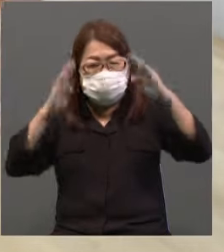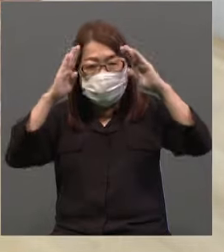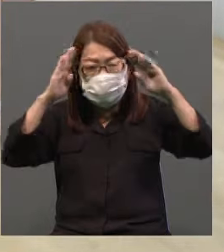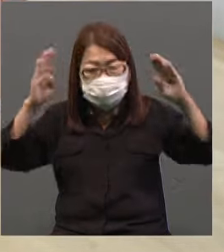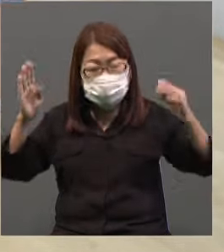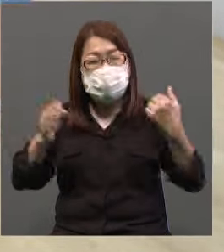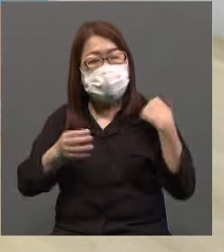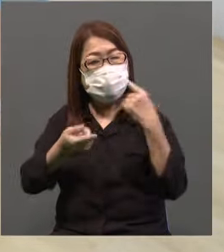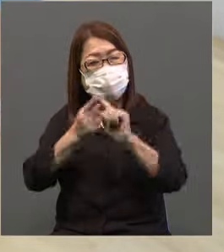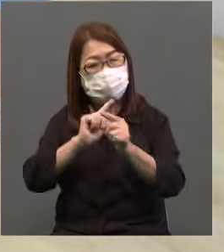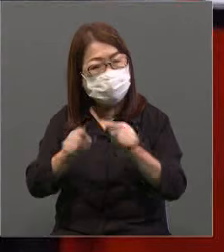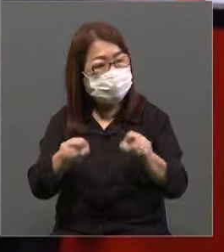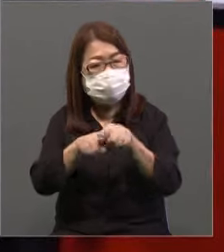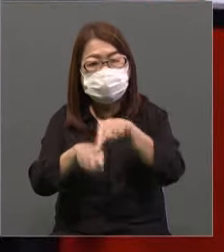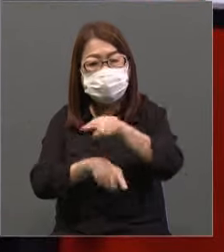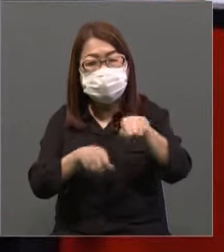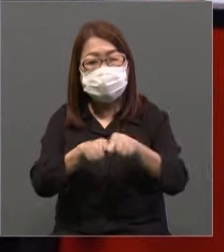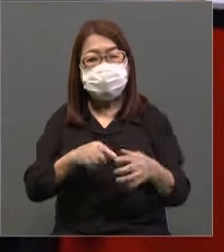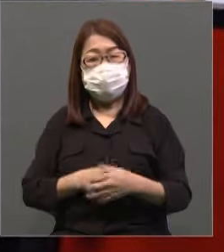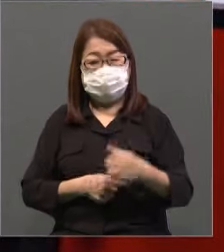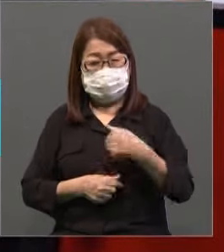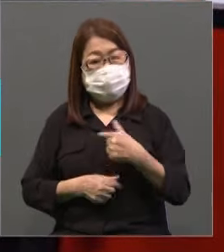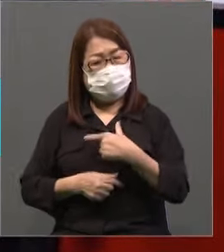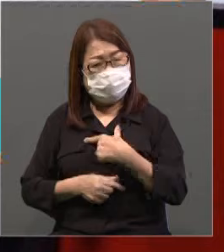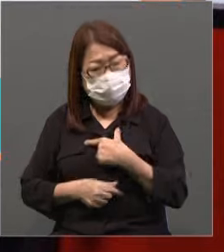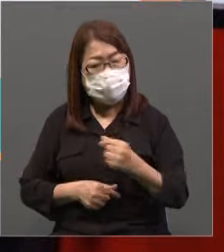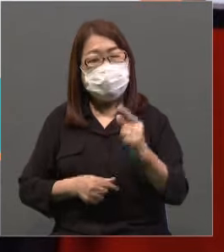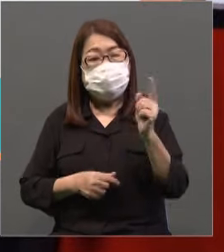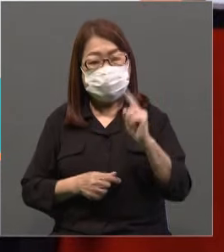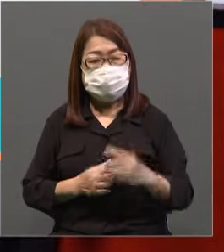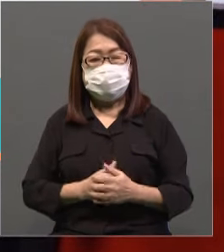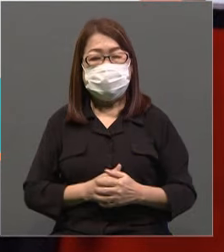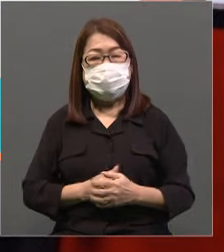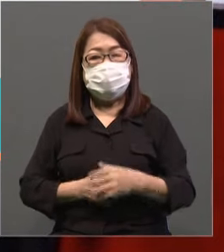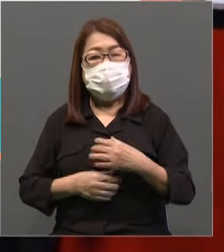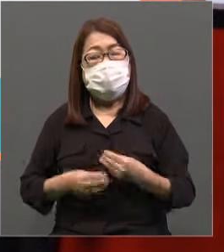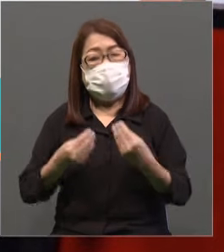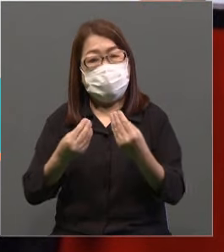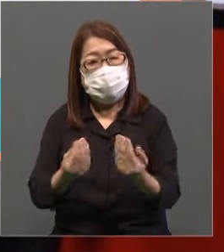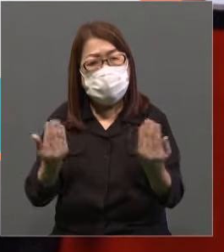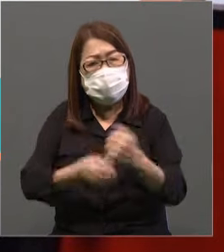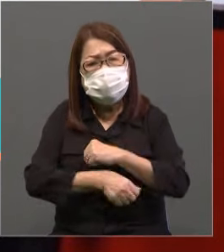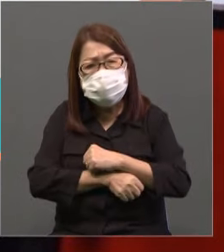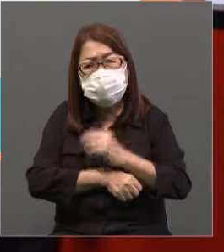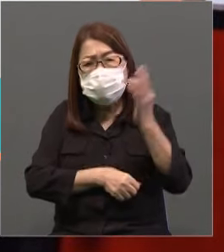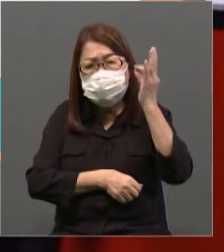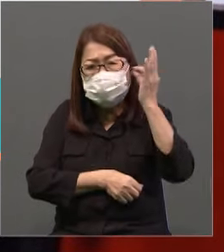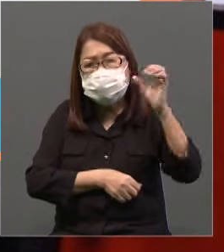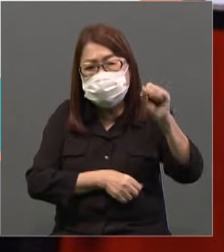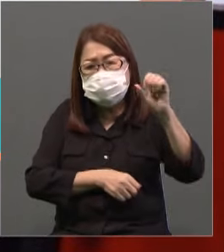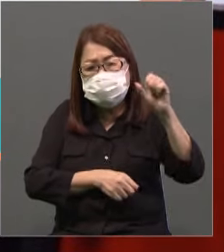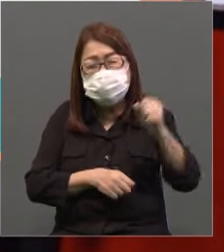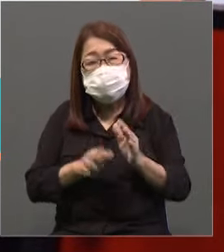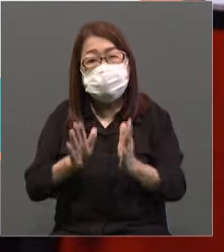พื่อน ๆสิ่งที่ชอบที่สุดสำหรับ NJMC ก็คือการฝึกการฟังให้กับเด็กการที่ครูดี